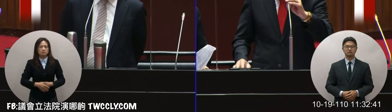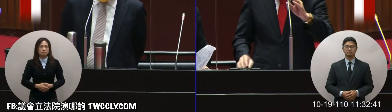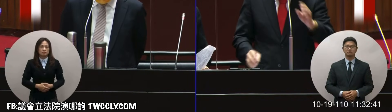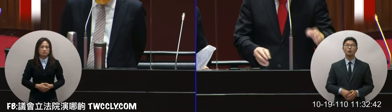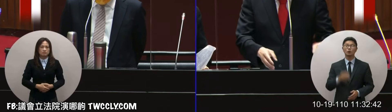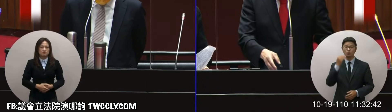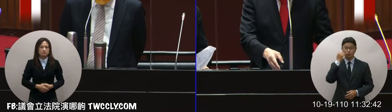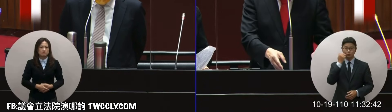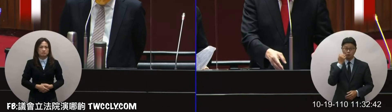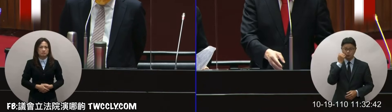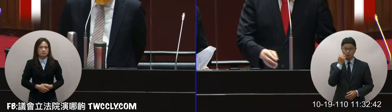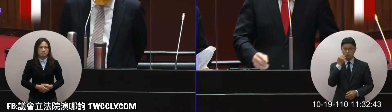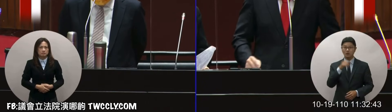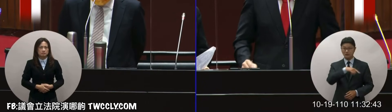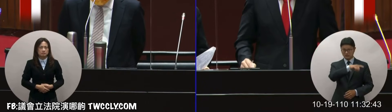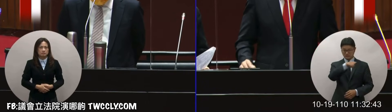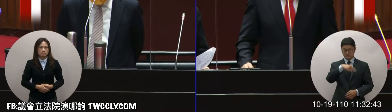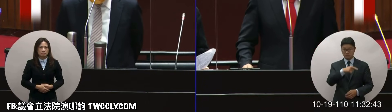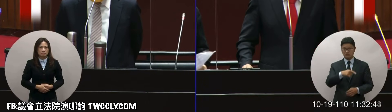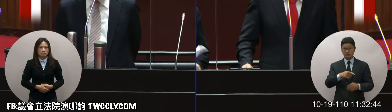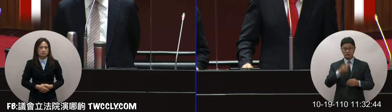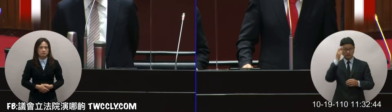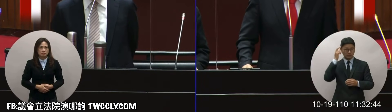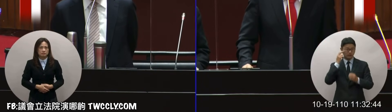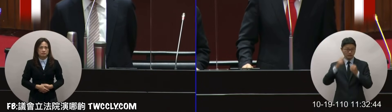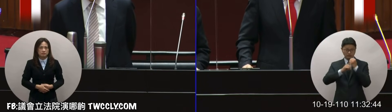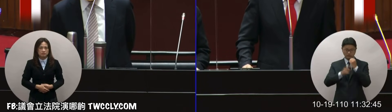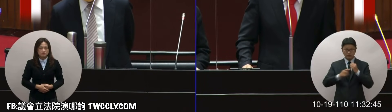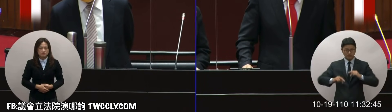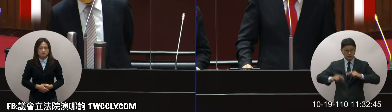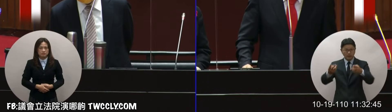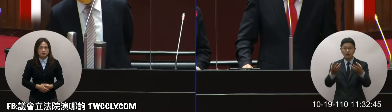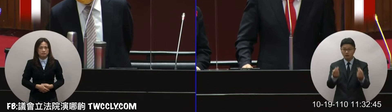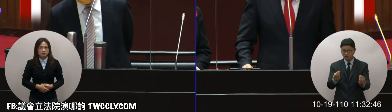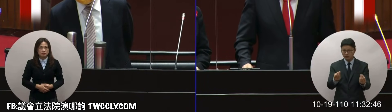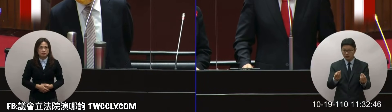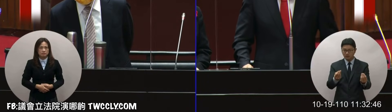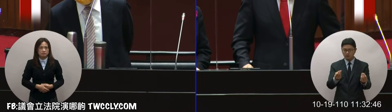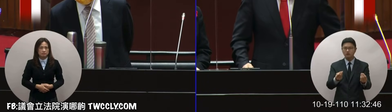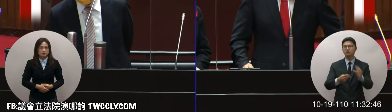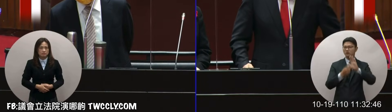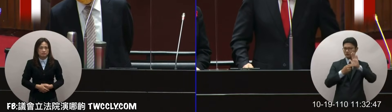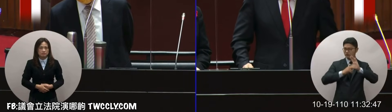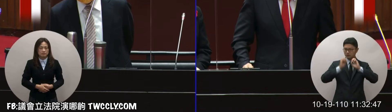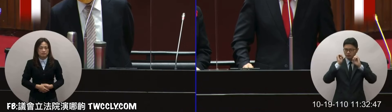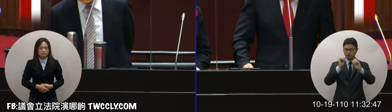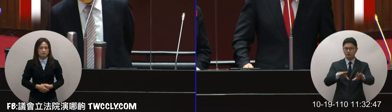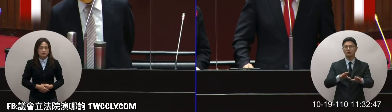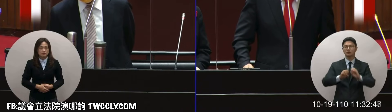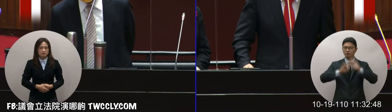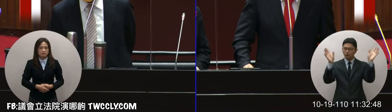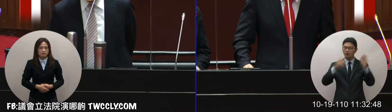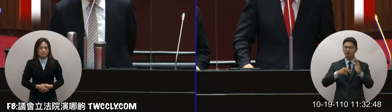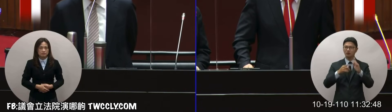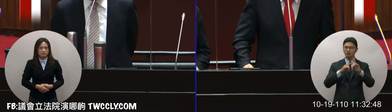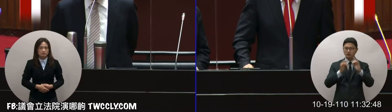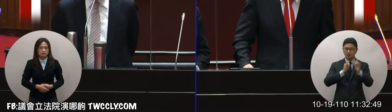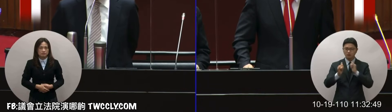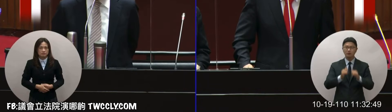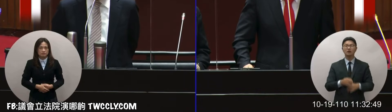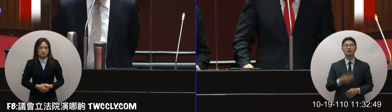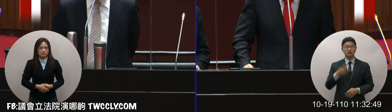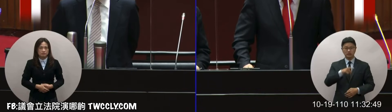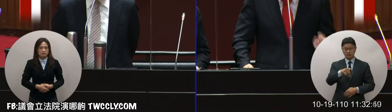如果你们没有要修宪的话，请昭告国人，你们没有要修改党纲的